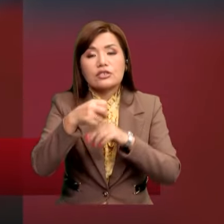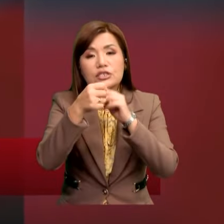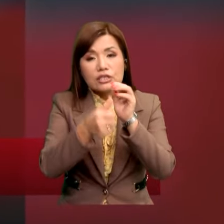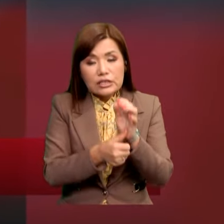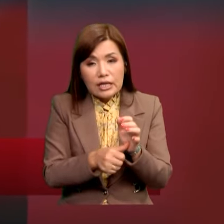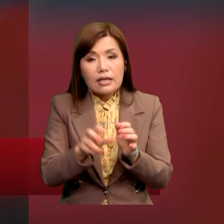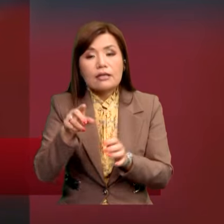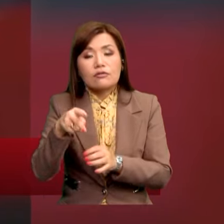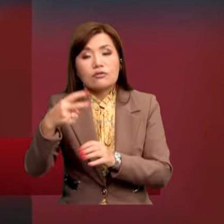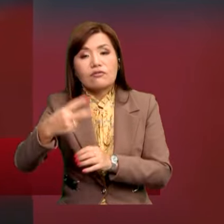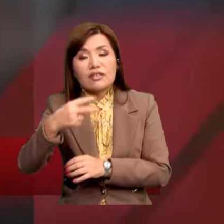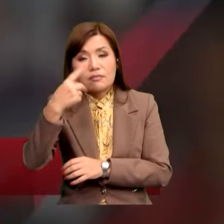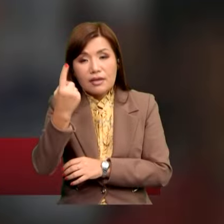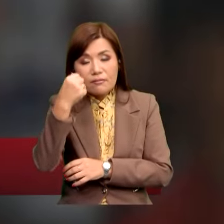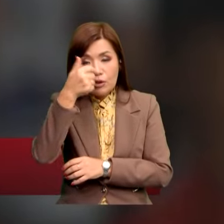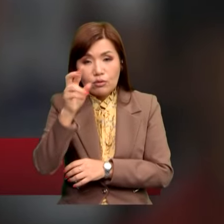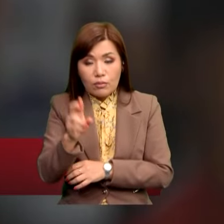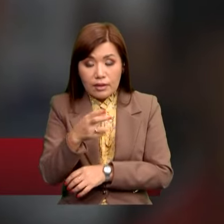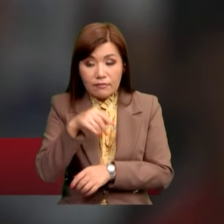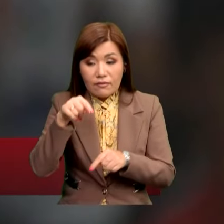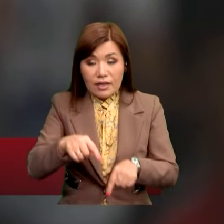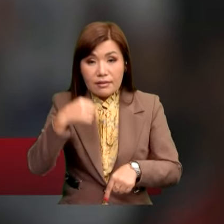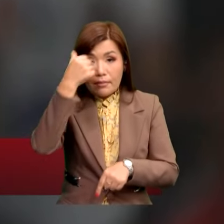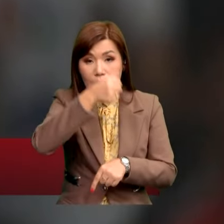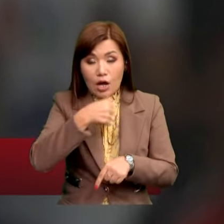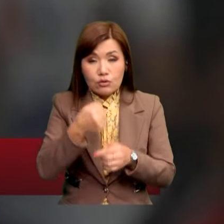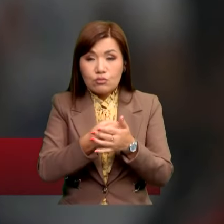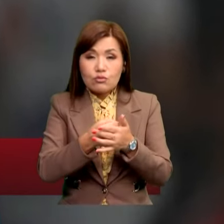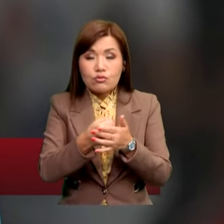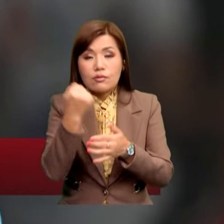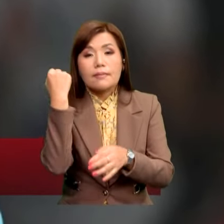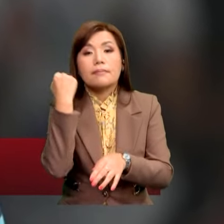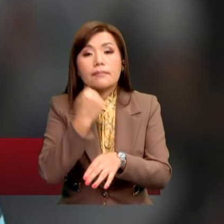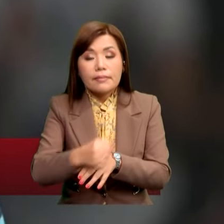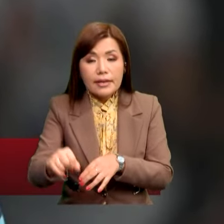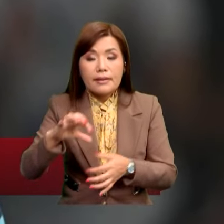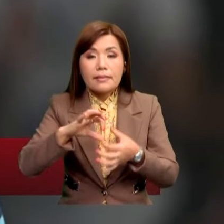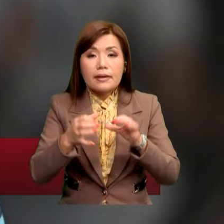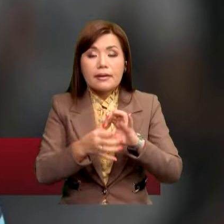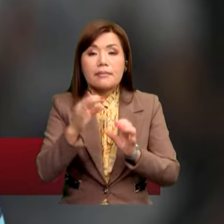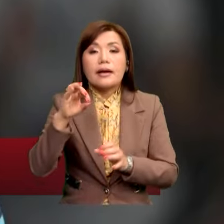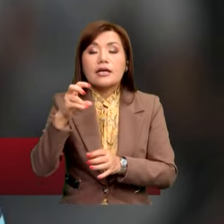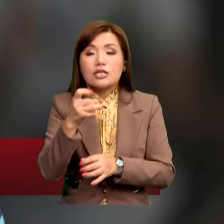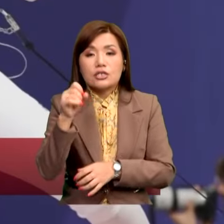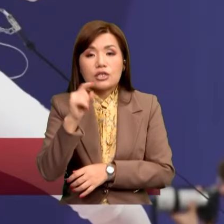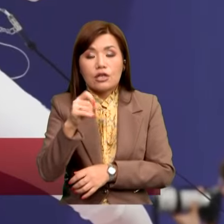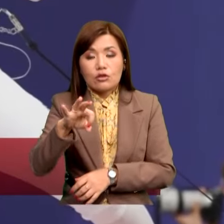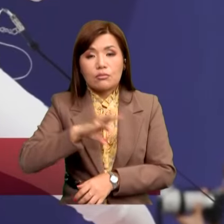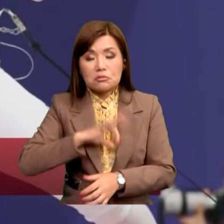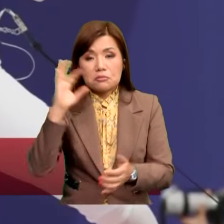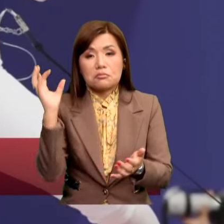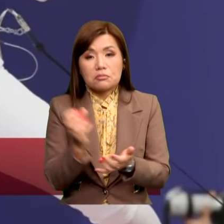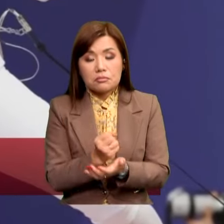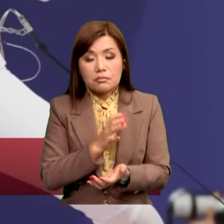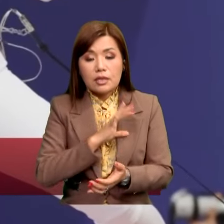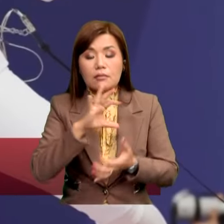2016, бронзу в 2021. Но только в этом году покорил вершину Олимпа в Париже и принес золотую медаль. В целом на